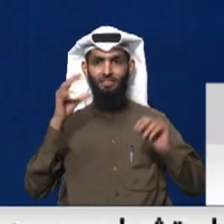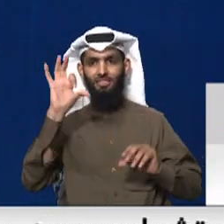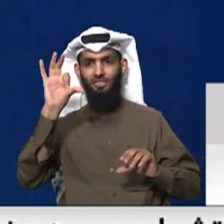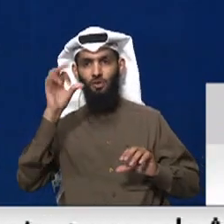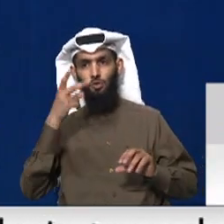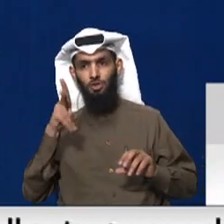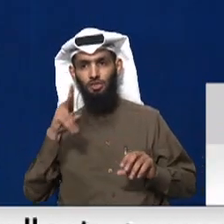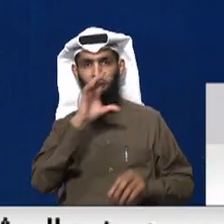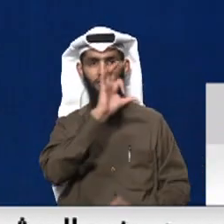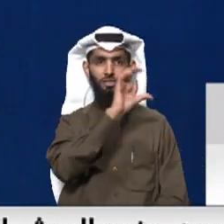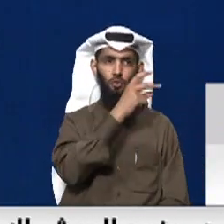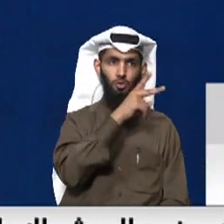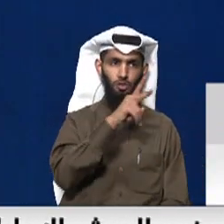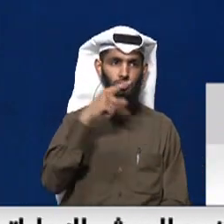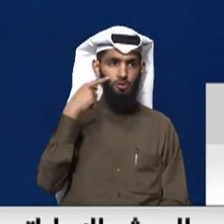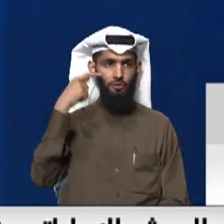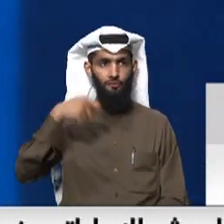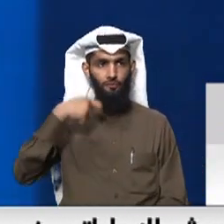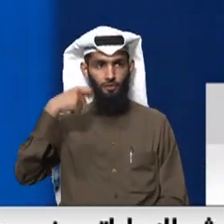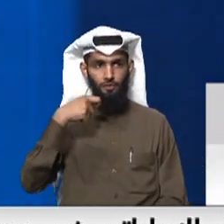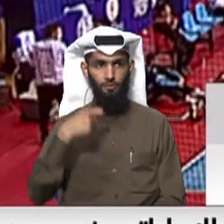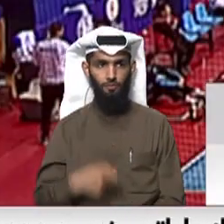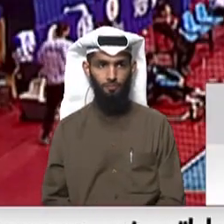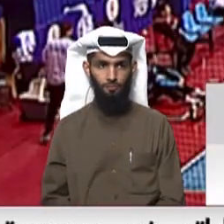29-29. تفاصيل أكثر في هذا التقرير.